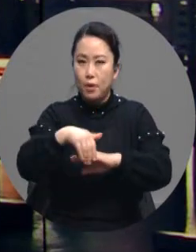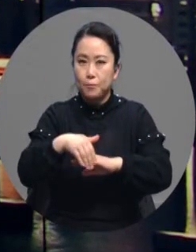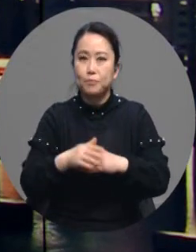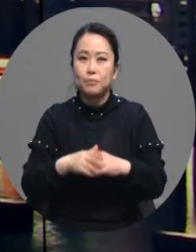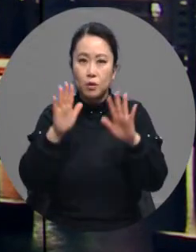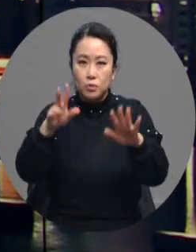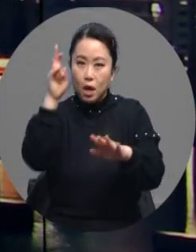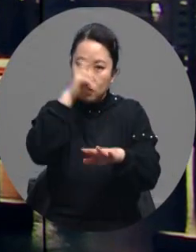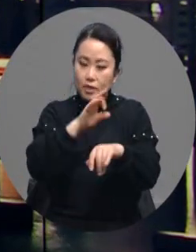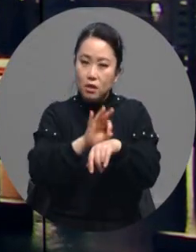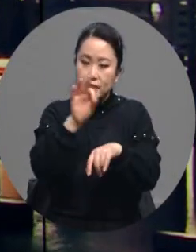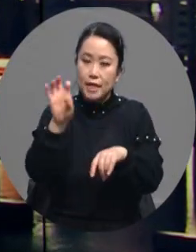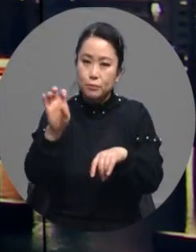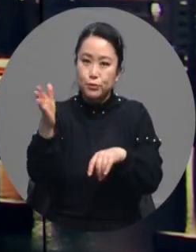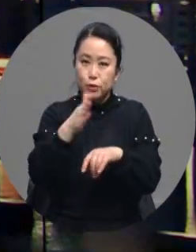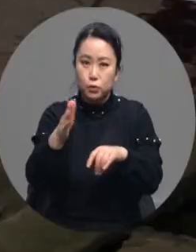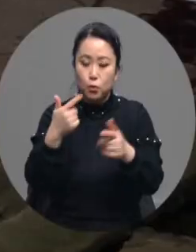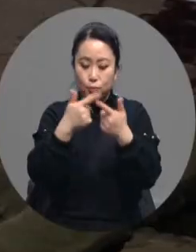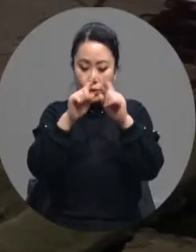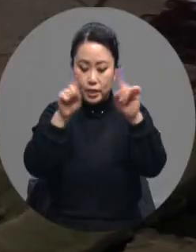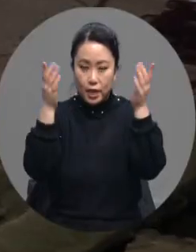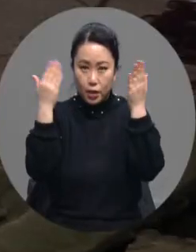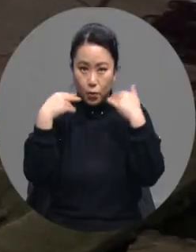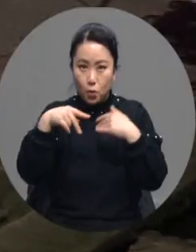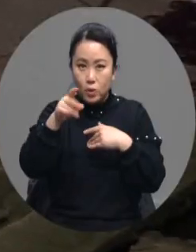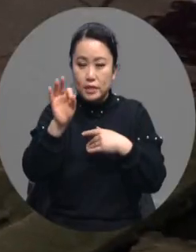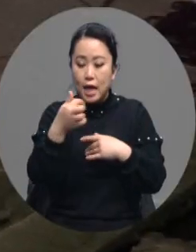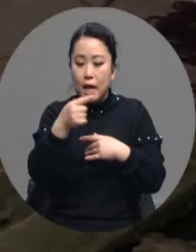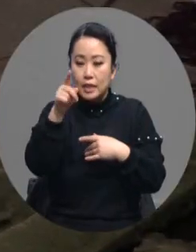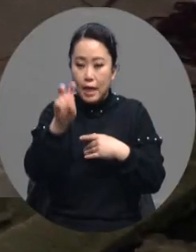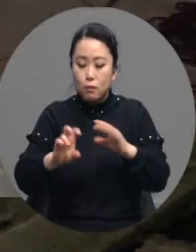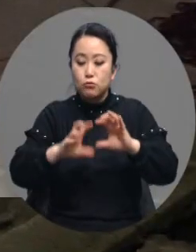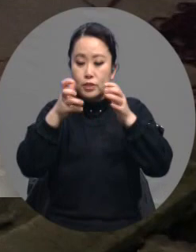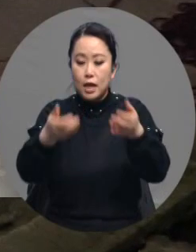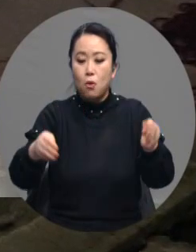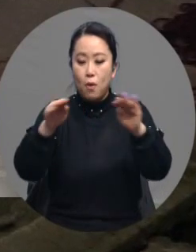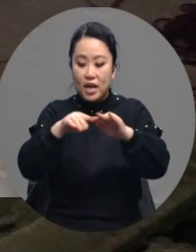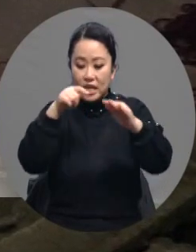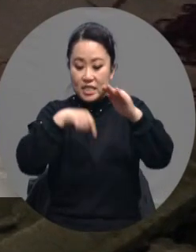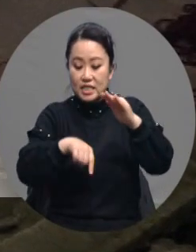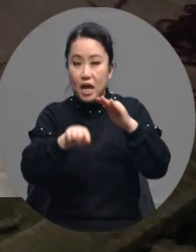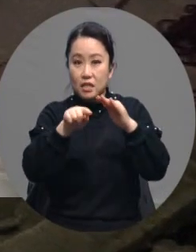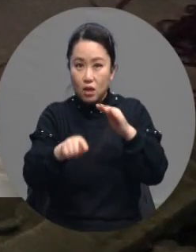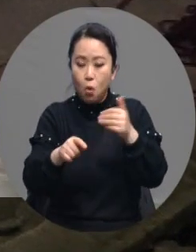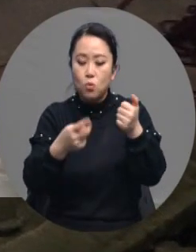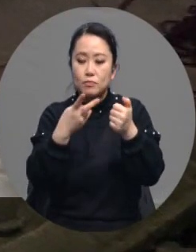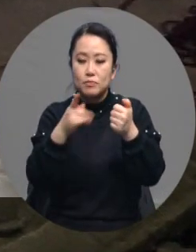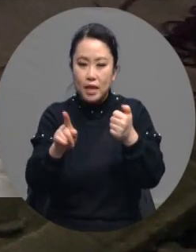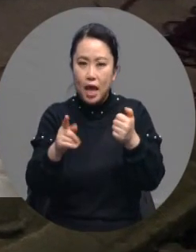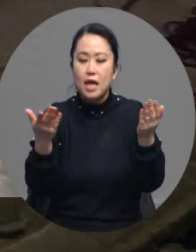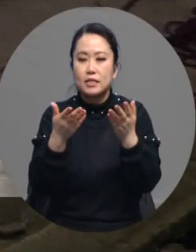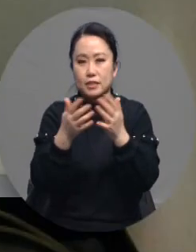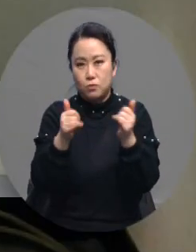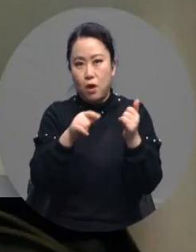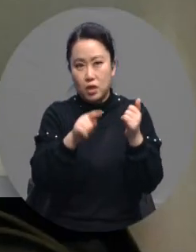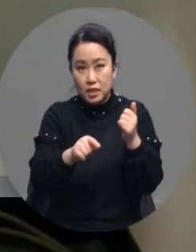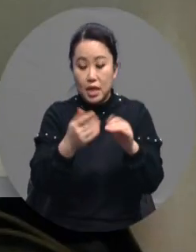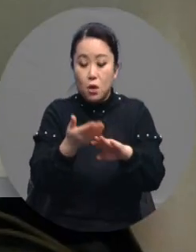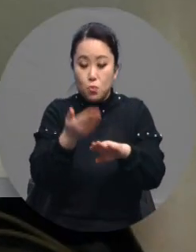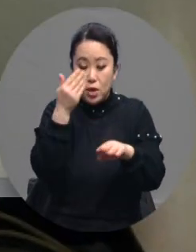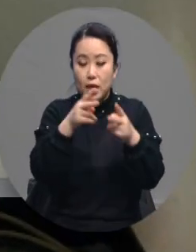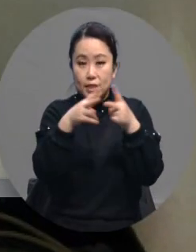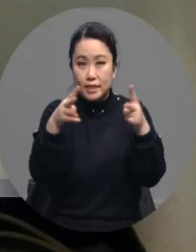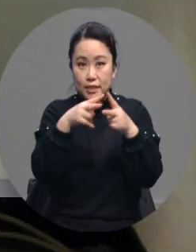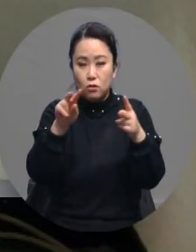오늘 오전 10시 40분쯤 부산대학교 상남국제회관 지하에서 50대 일용직 노동자가 지상 2층